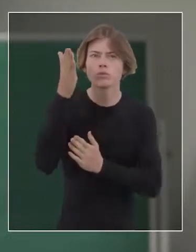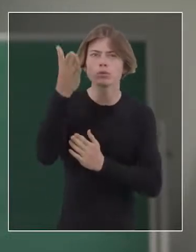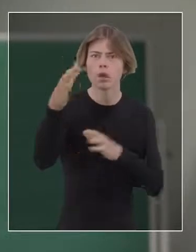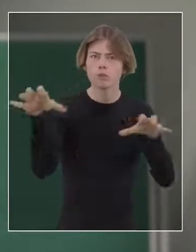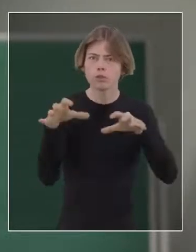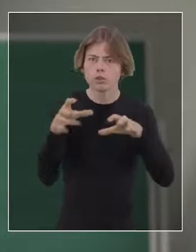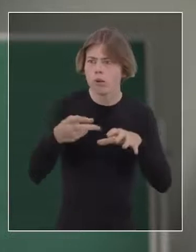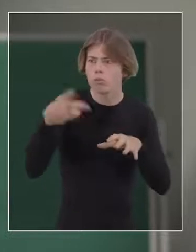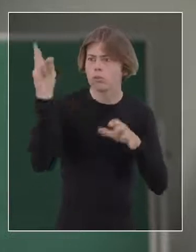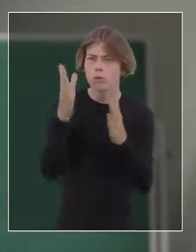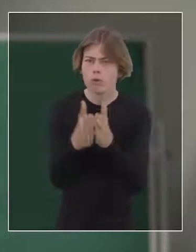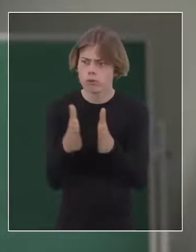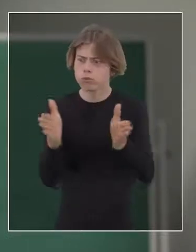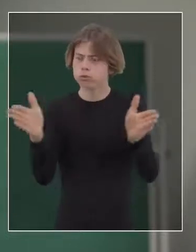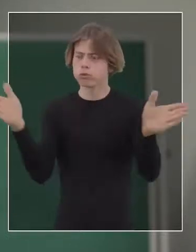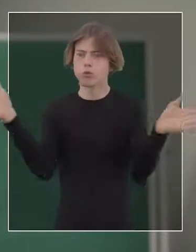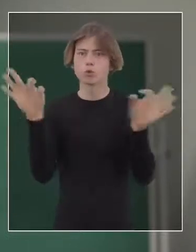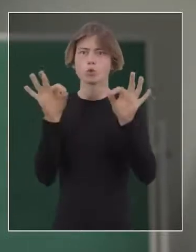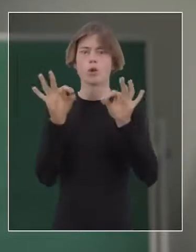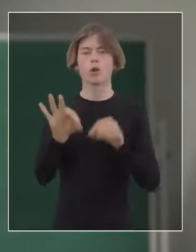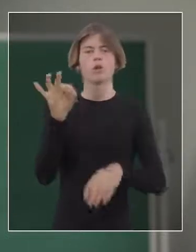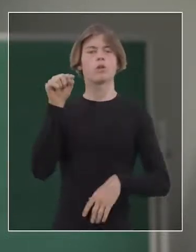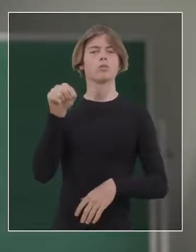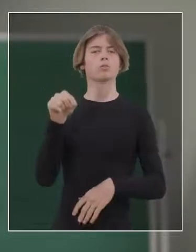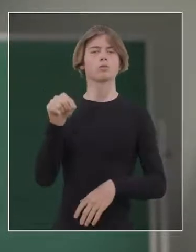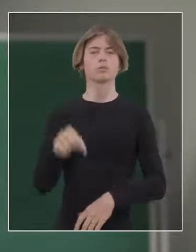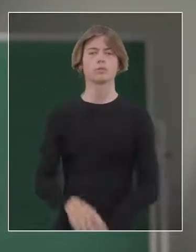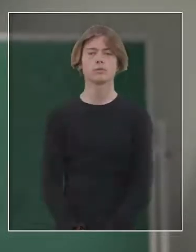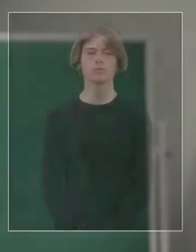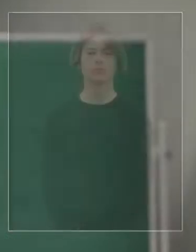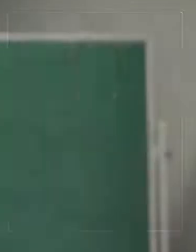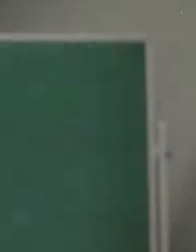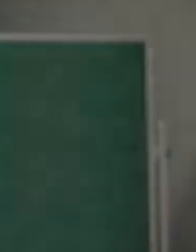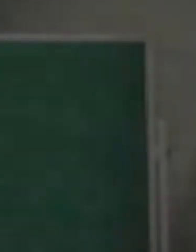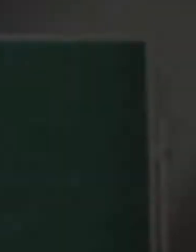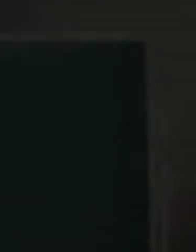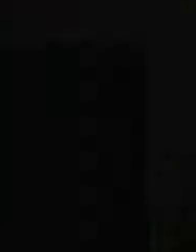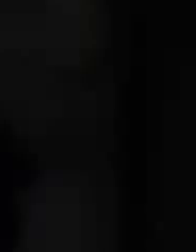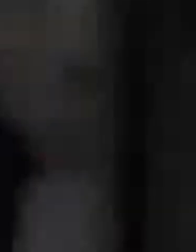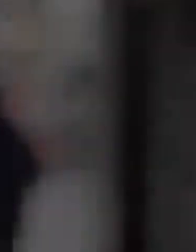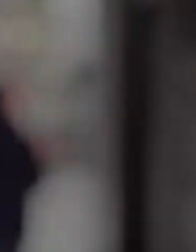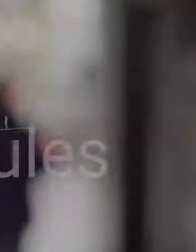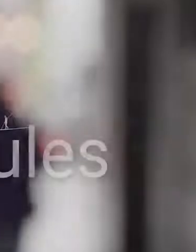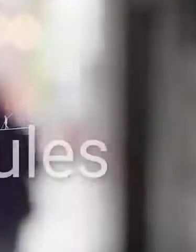à avoir son choix dans ce métier de plus tard ou dans le chemin qu'il veut suivre.